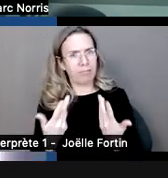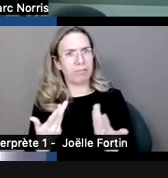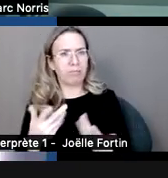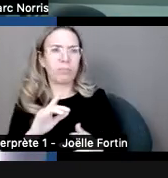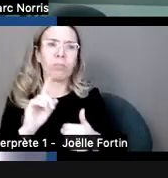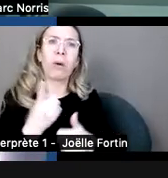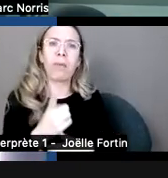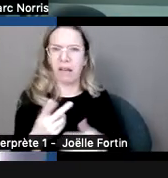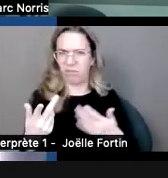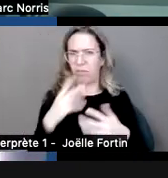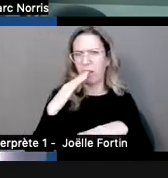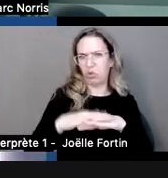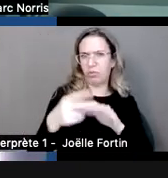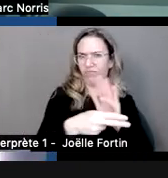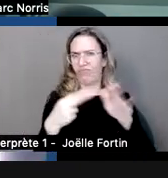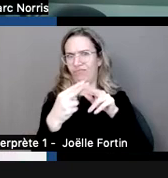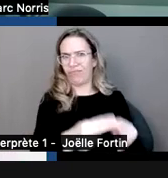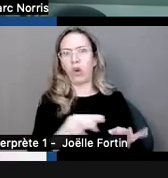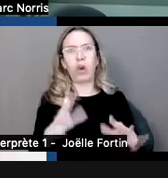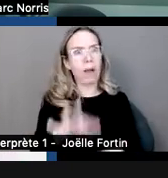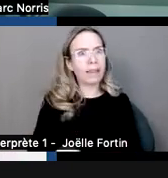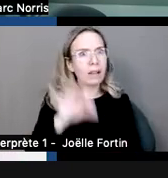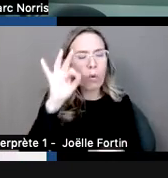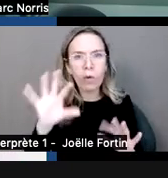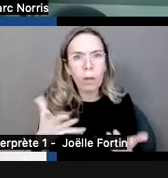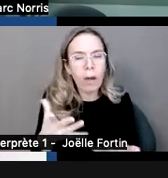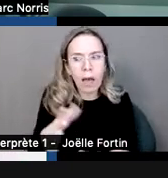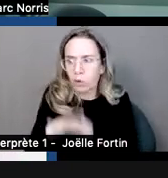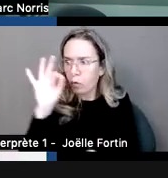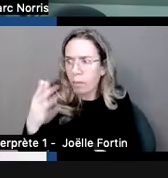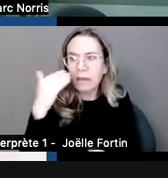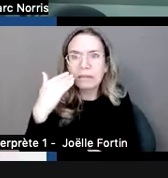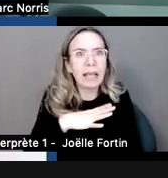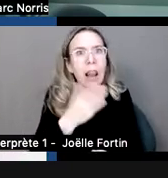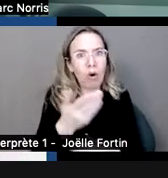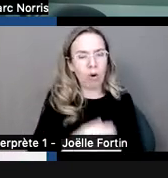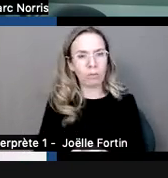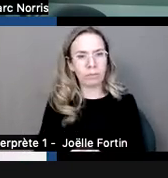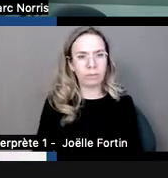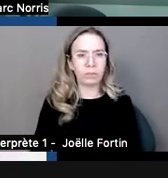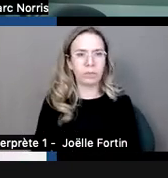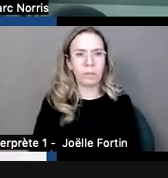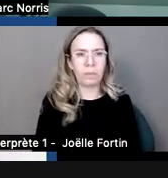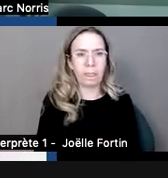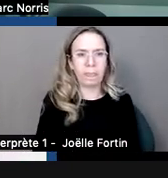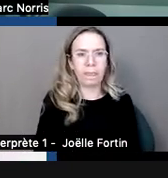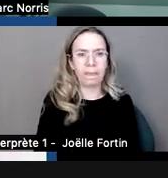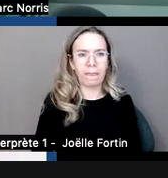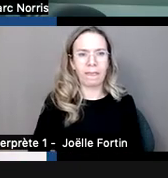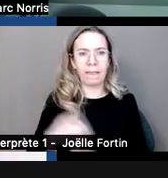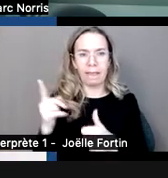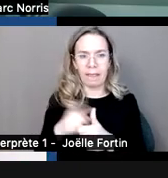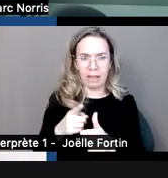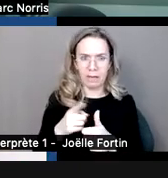par ce diagnostic. Comment l'avez-vous découvert, ce diagnostic? Alors, tout d'abord, c'est